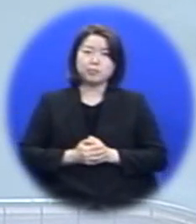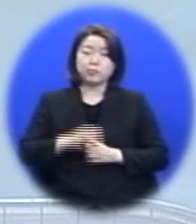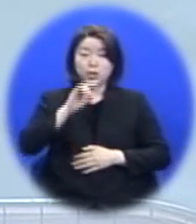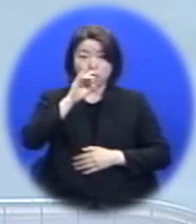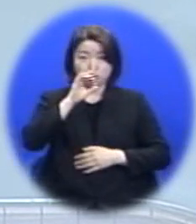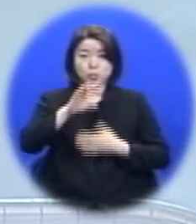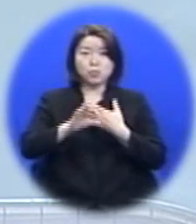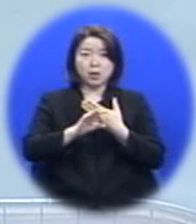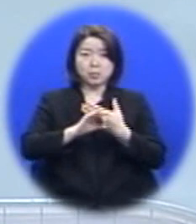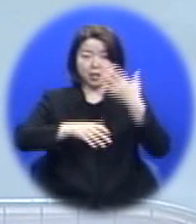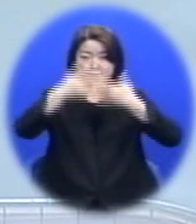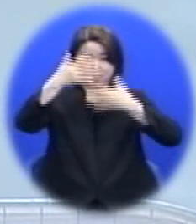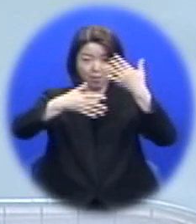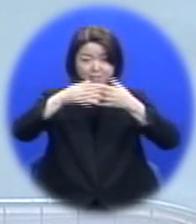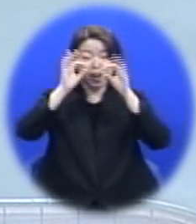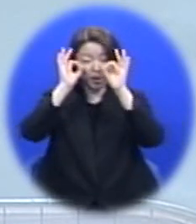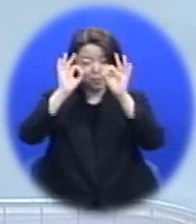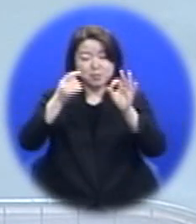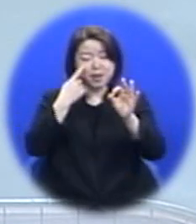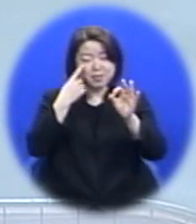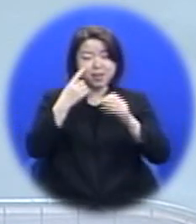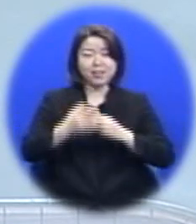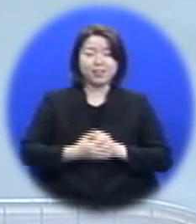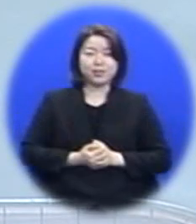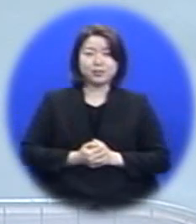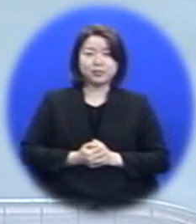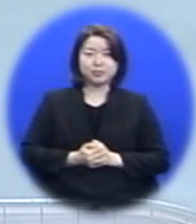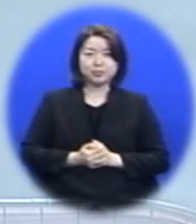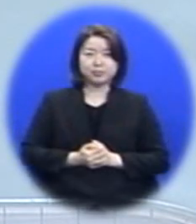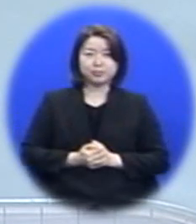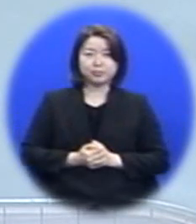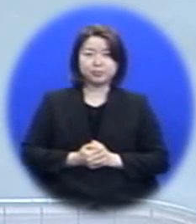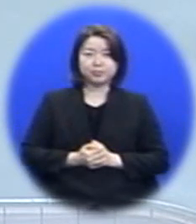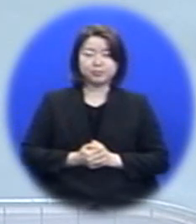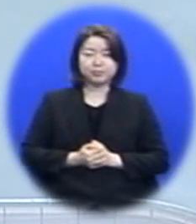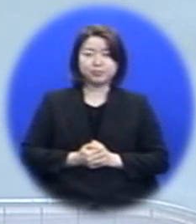궁금하시면 영상으로라도 보셔요. 네.